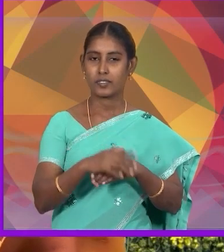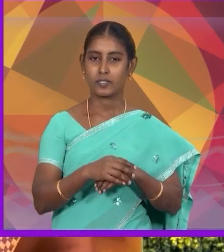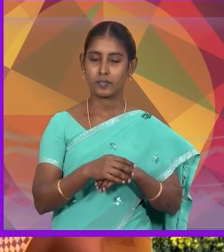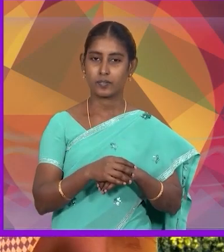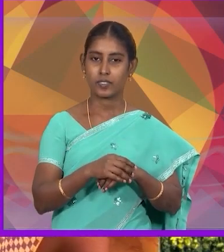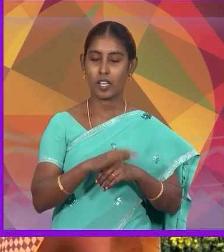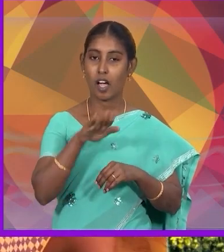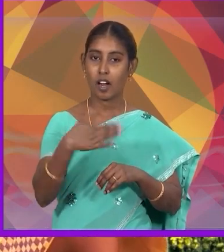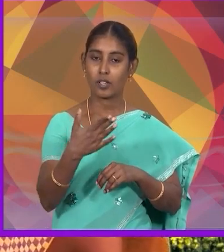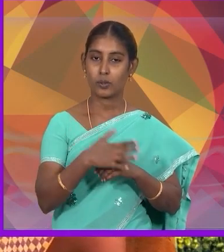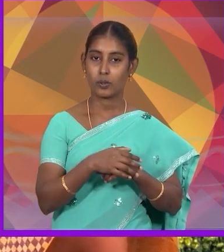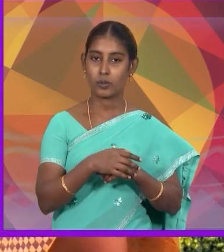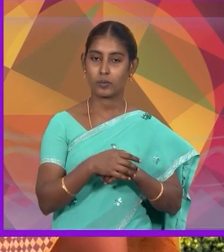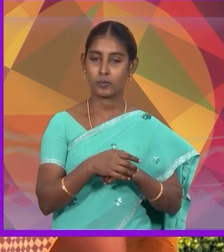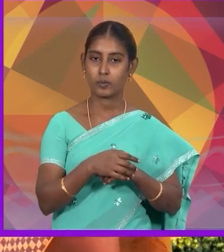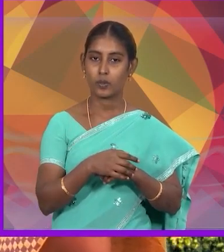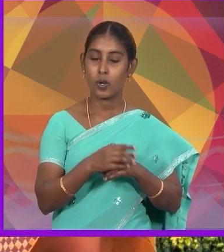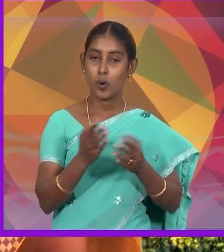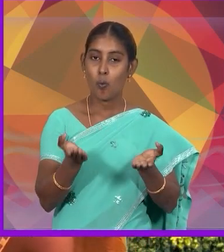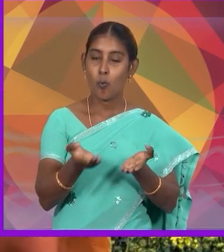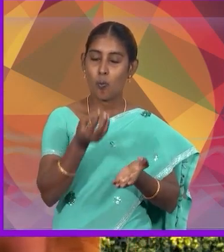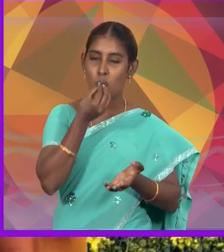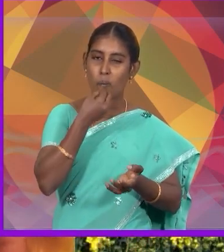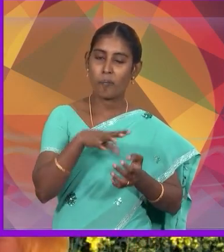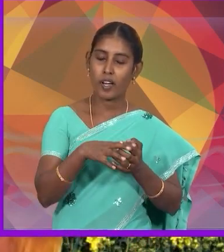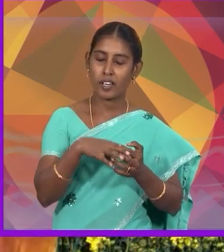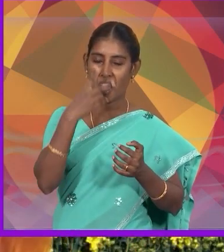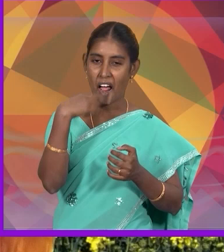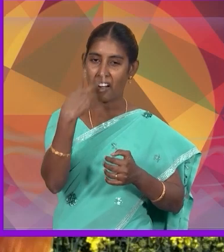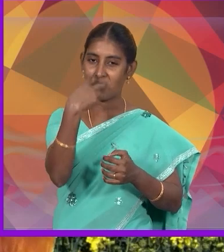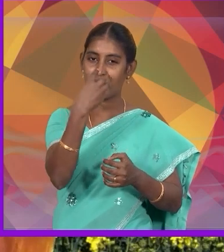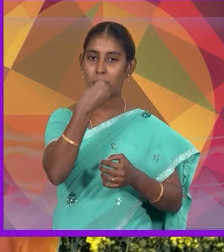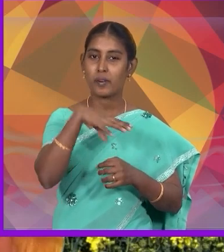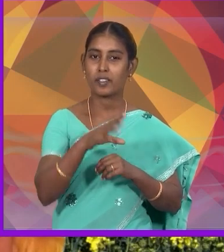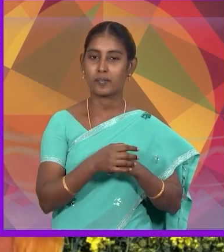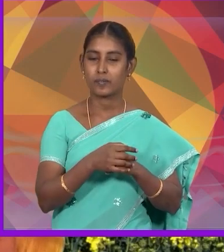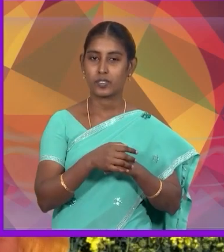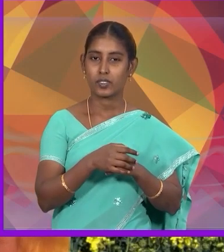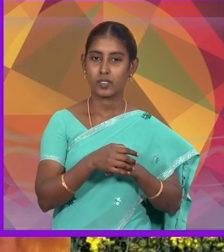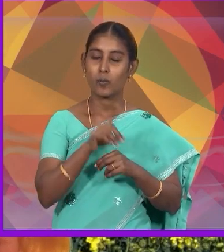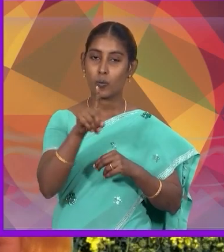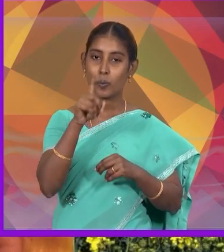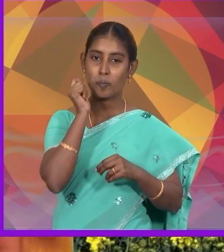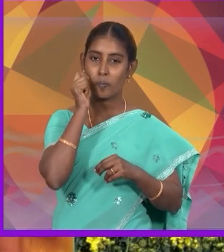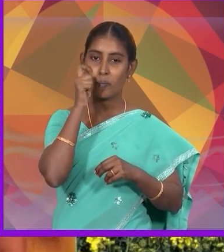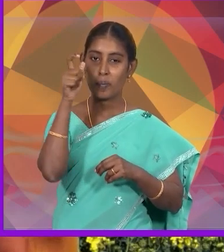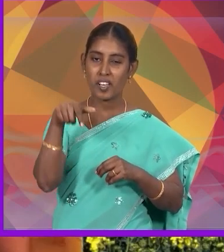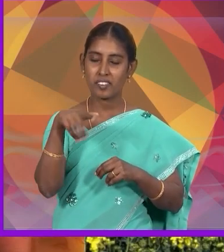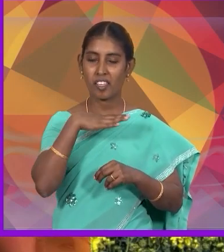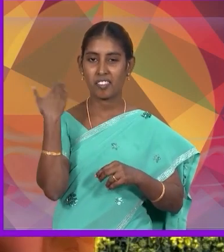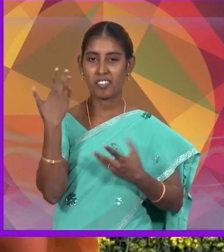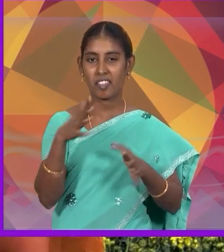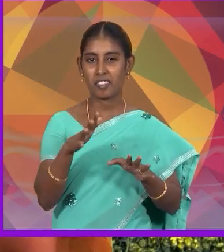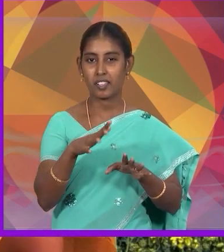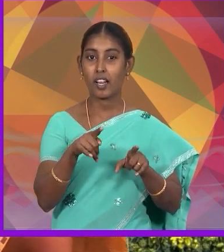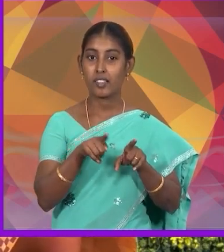பாடல்கள். அடுத்து ஒப்பாரி பாடல்கள். ஒப்பாரி பாடல் என்பது பெண்கள் பாடக்கூடியது. ஒருவர் இறந்த பிறகு அவர் அந்த